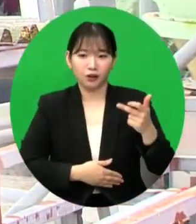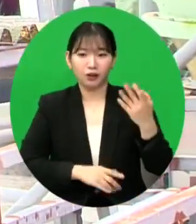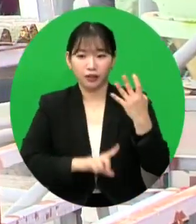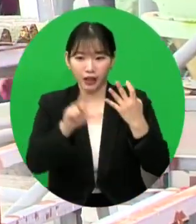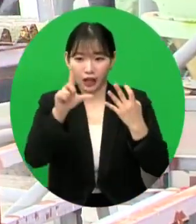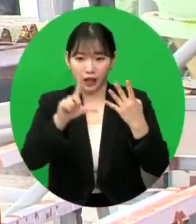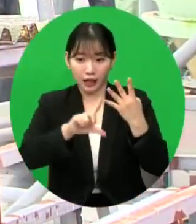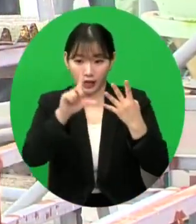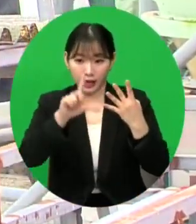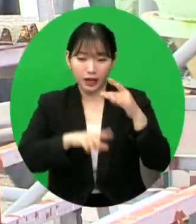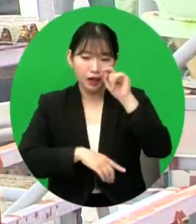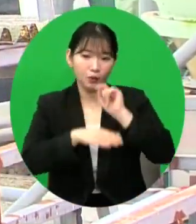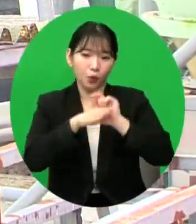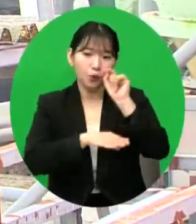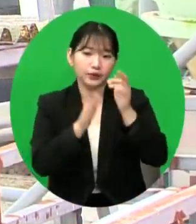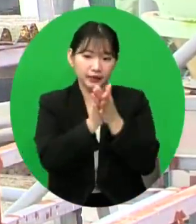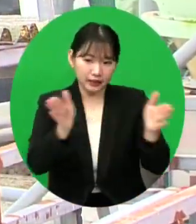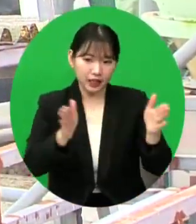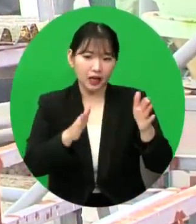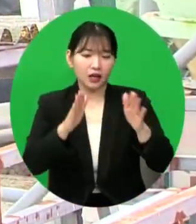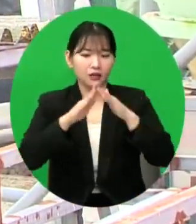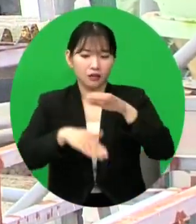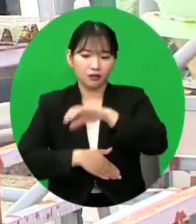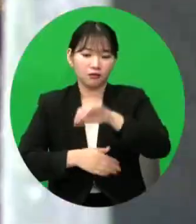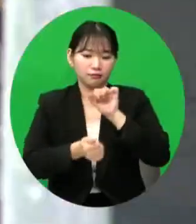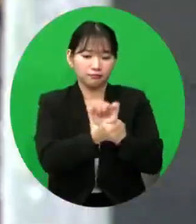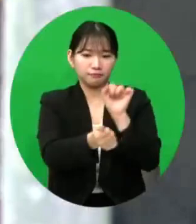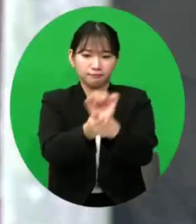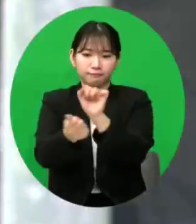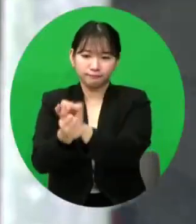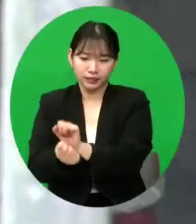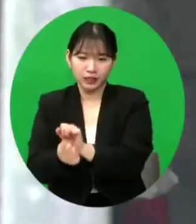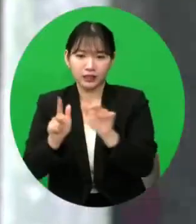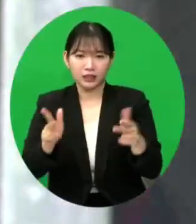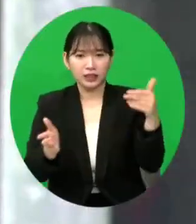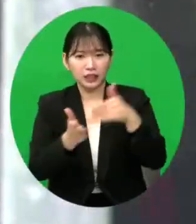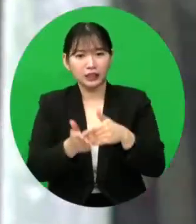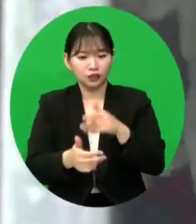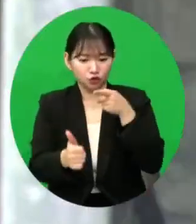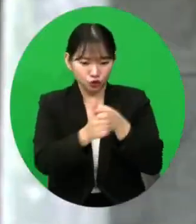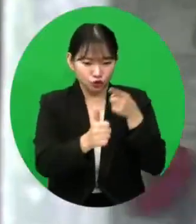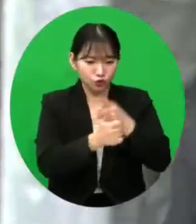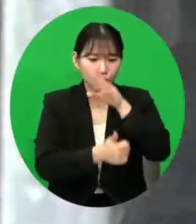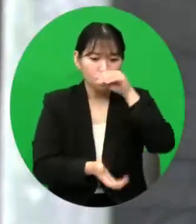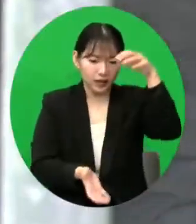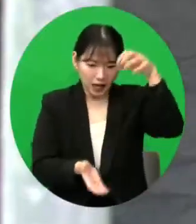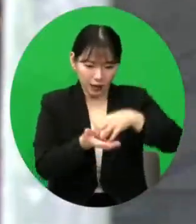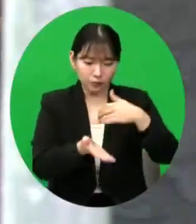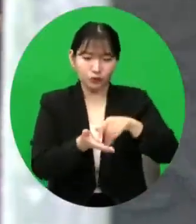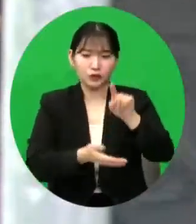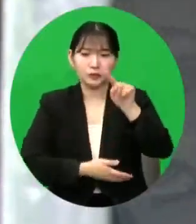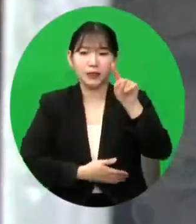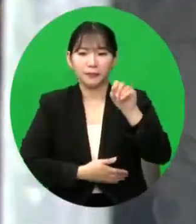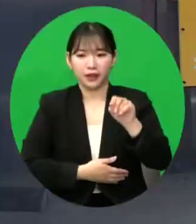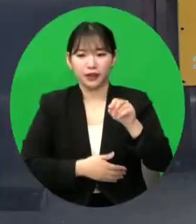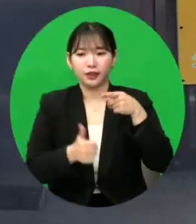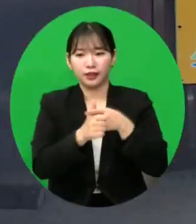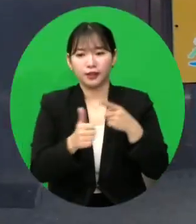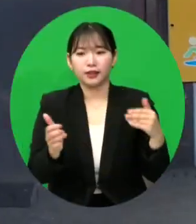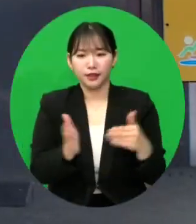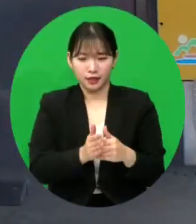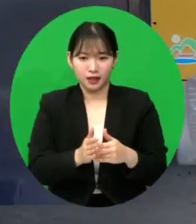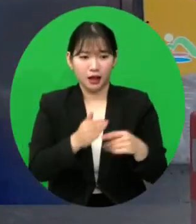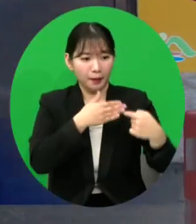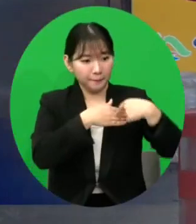4일 고흥을 시작으로 전남 곳곳에서 확산세를 보이고 있고 지금까지 처분된 오리만 11만여 마리에 달합니다.